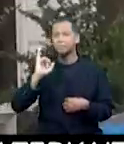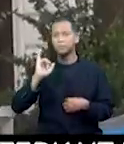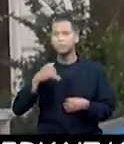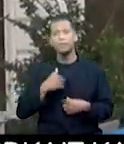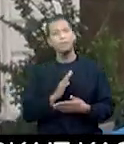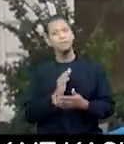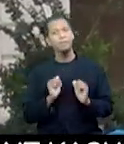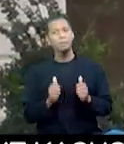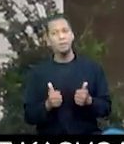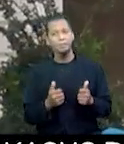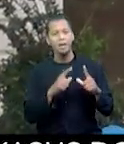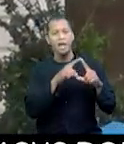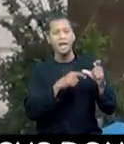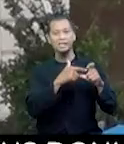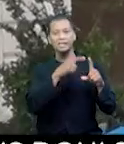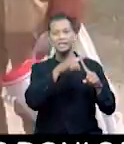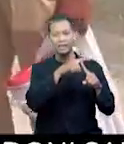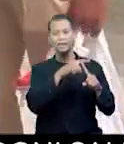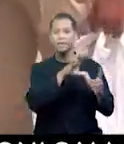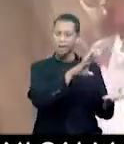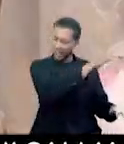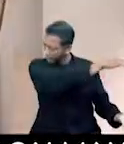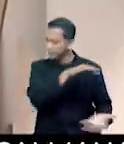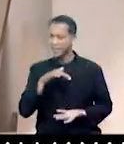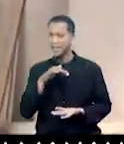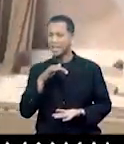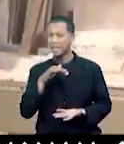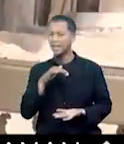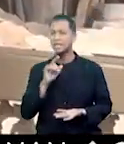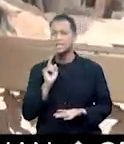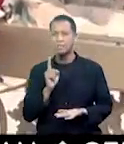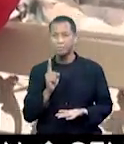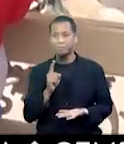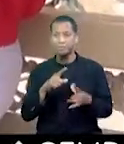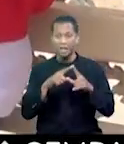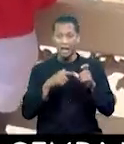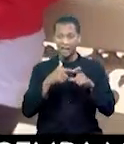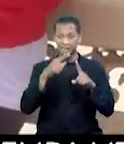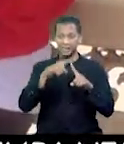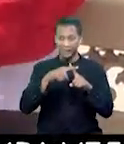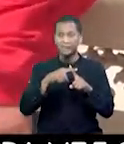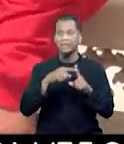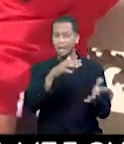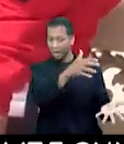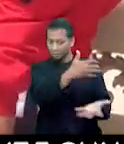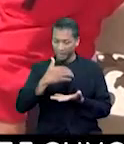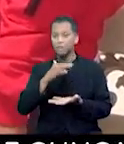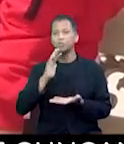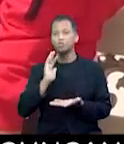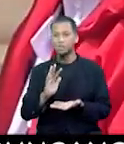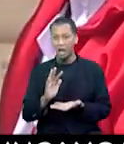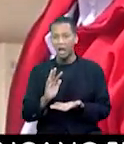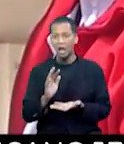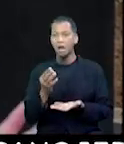aset-asetnya orang-orang itu. Karena maunya saya kalau bisa aset itu pada saat mereka udah sita, dicairkan uangnya